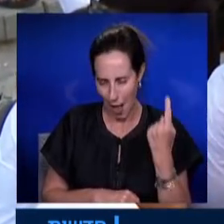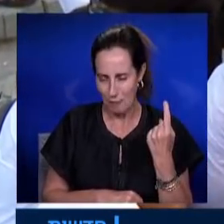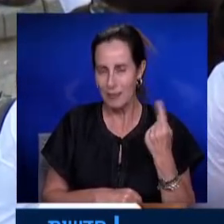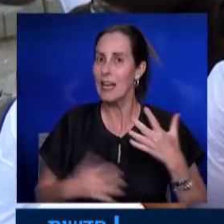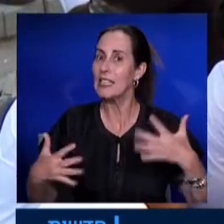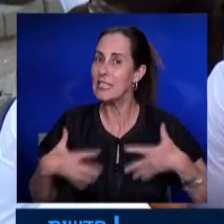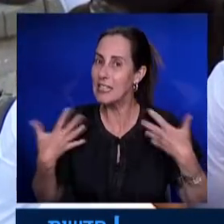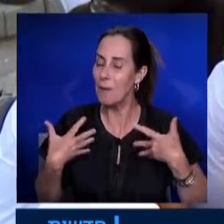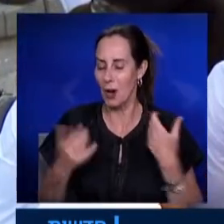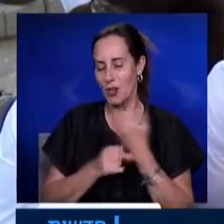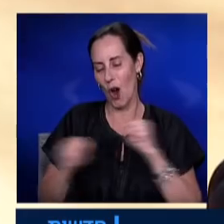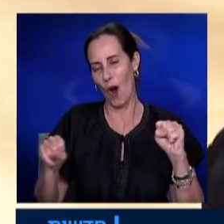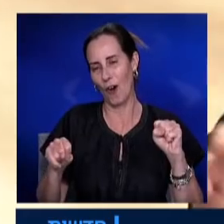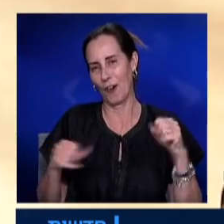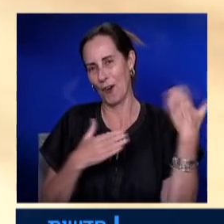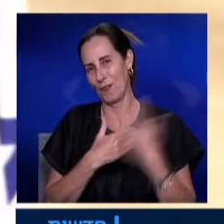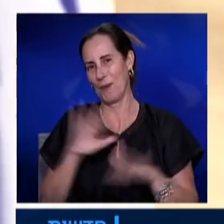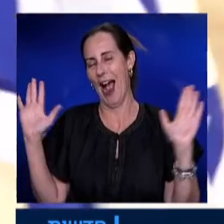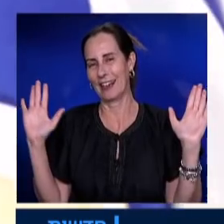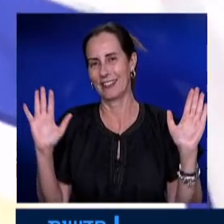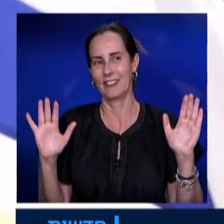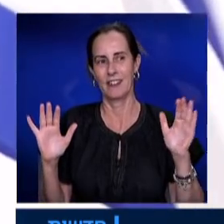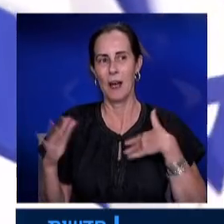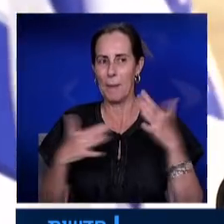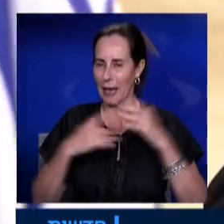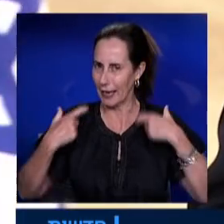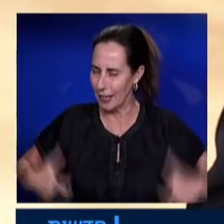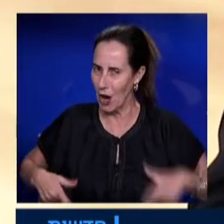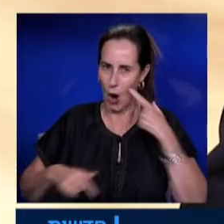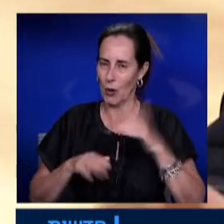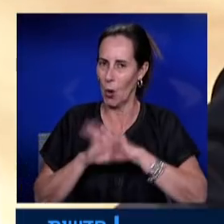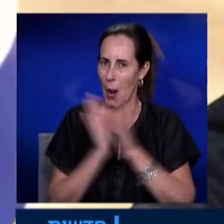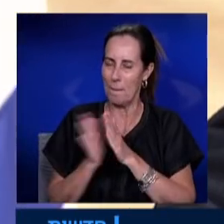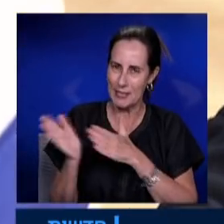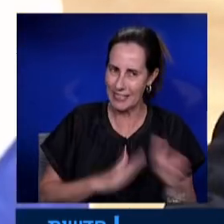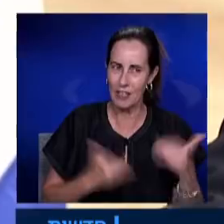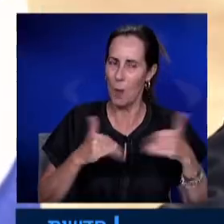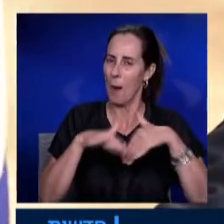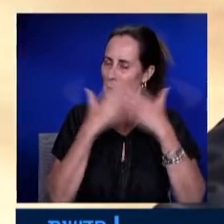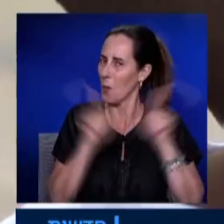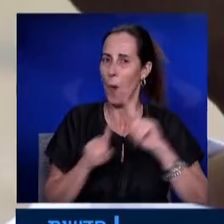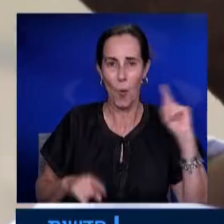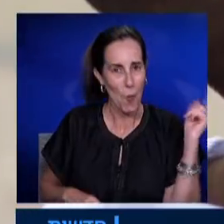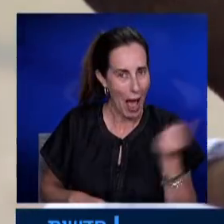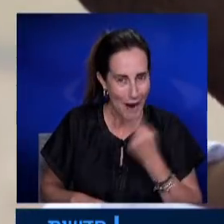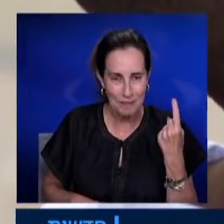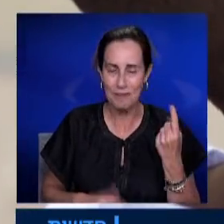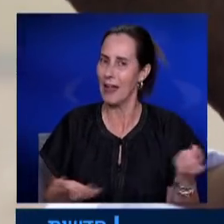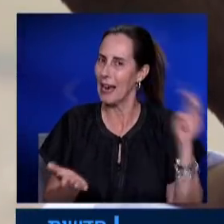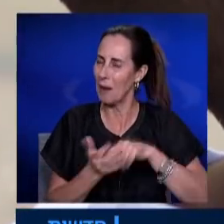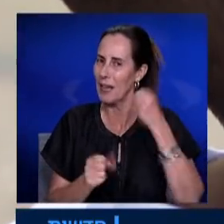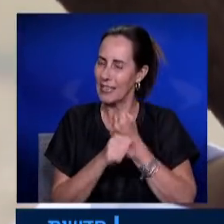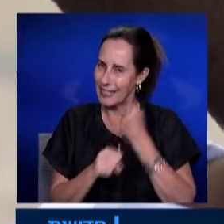שמח שהחופש הגדול נגמר. דברתי על הילקוט לראות שהכל בסדר. הבוקר, כמו כולם, קמתי להכין